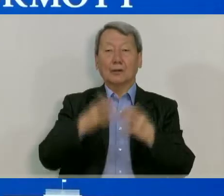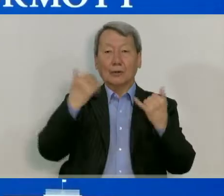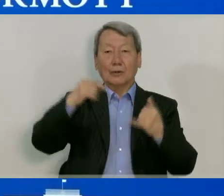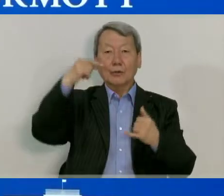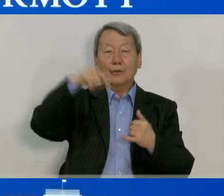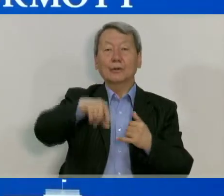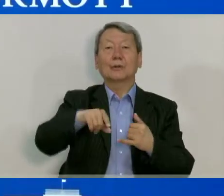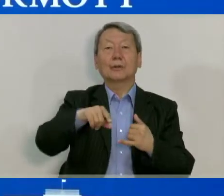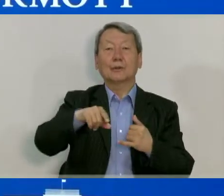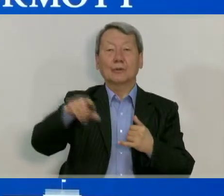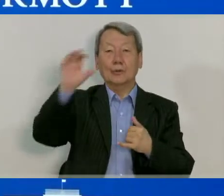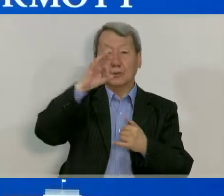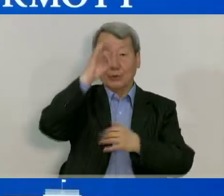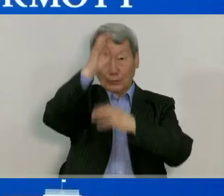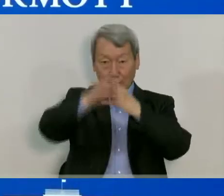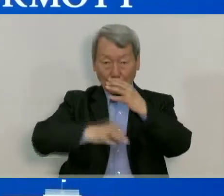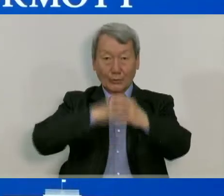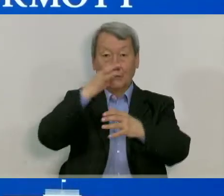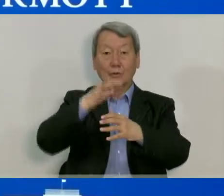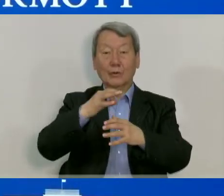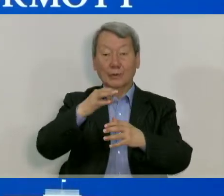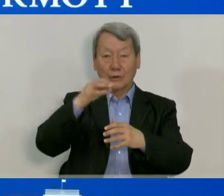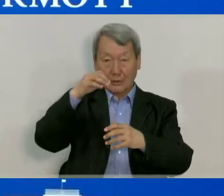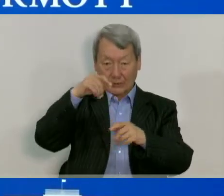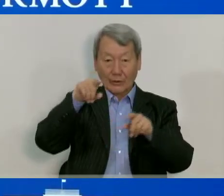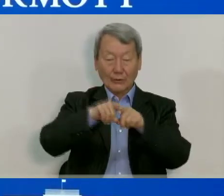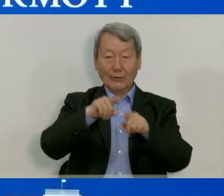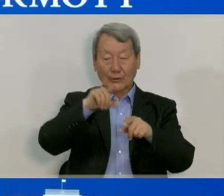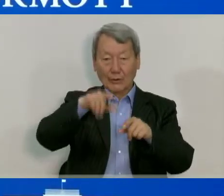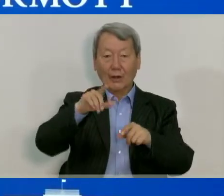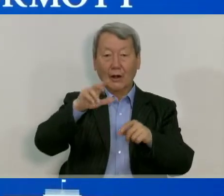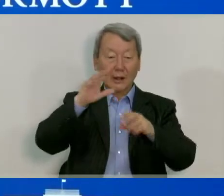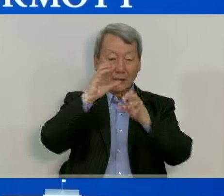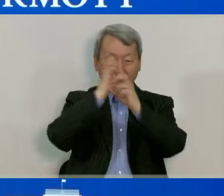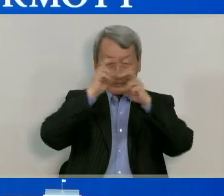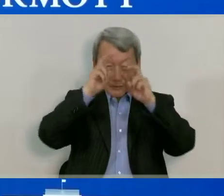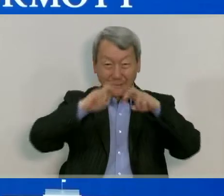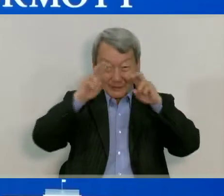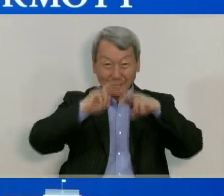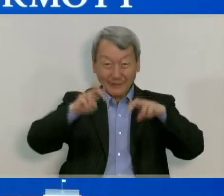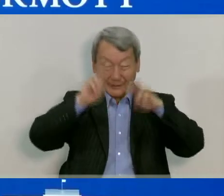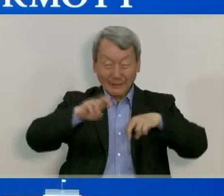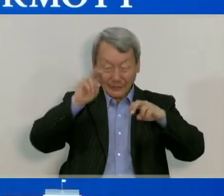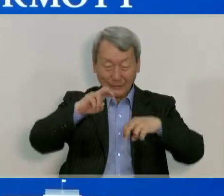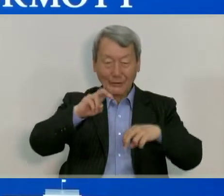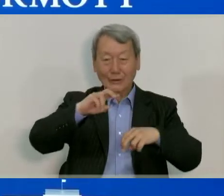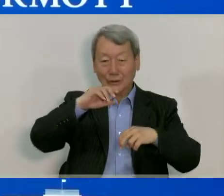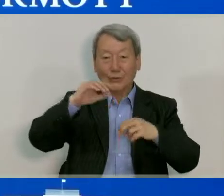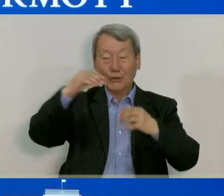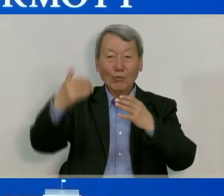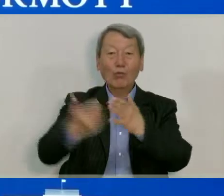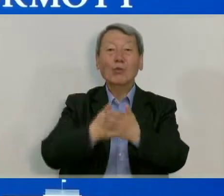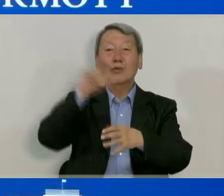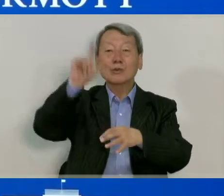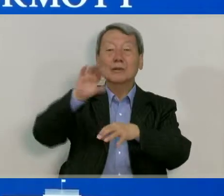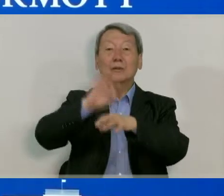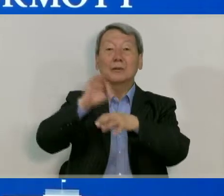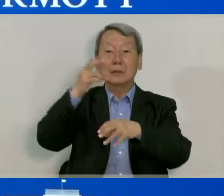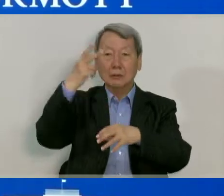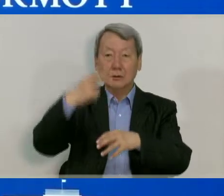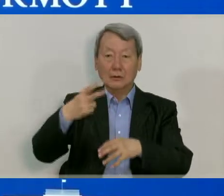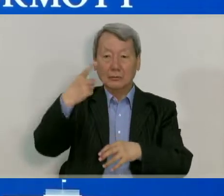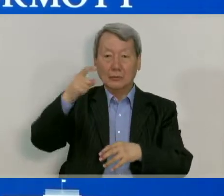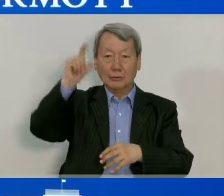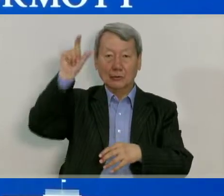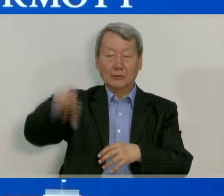эле учурда өткөн сутканын ичинде тастыкталган COVID инфекциясынын жаңы 21